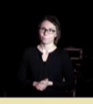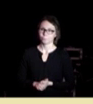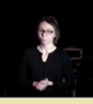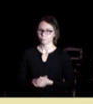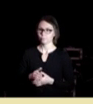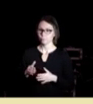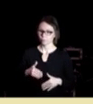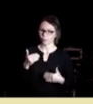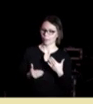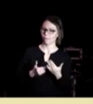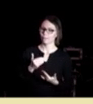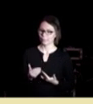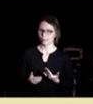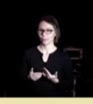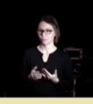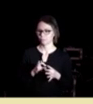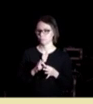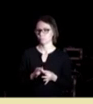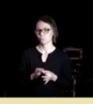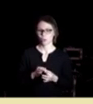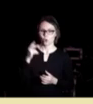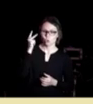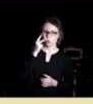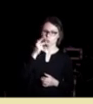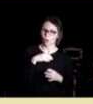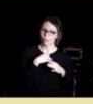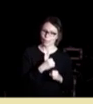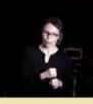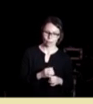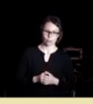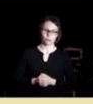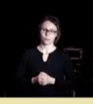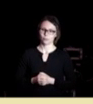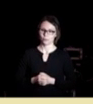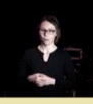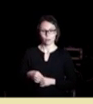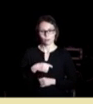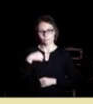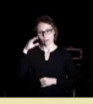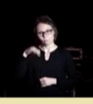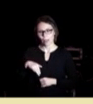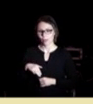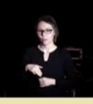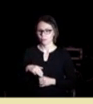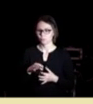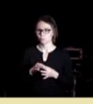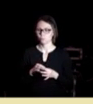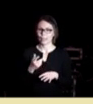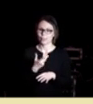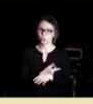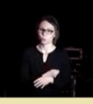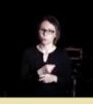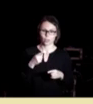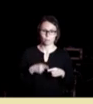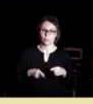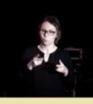Hvis vi går videre da til det som er knyttet til rus og avhengighet, så vet vi at blant